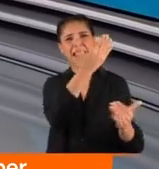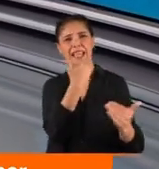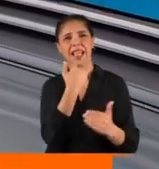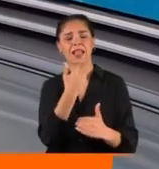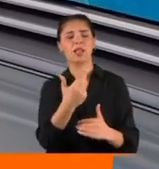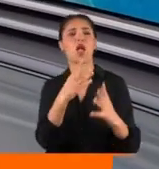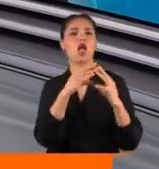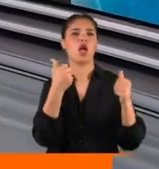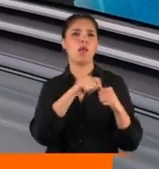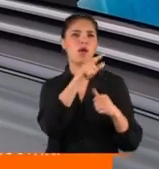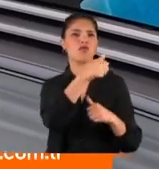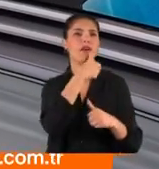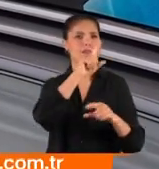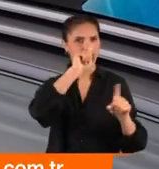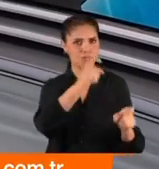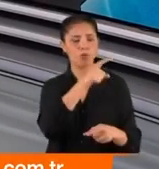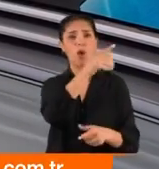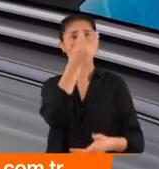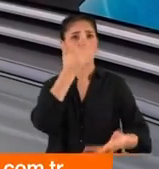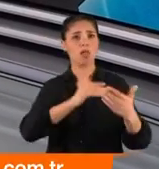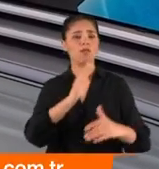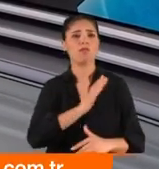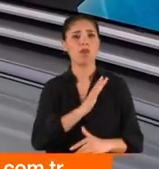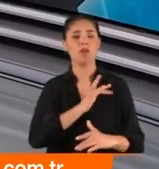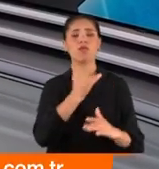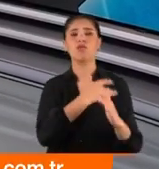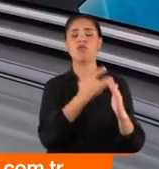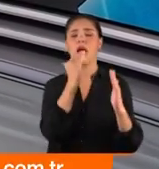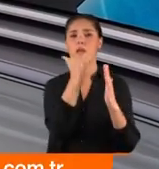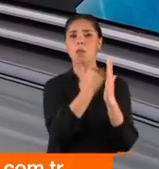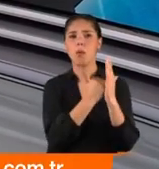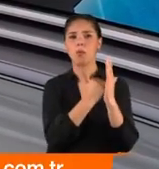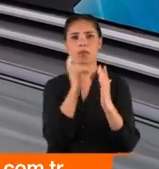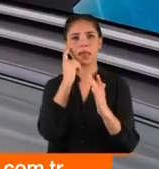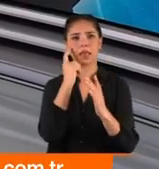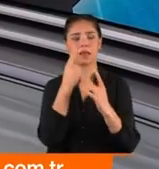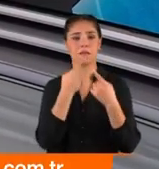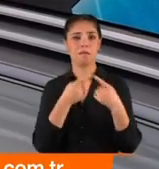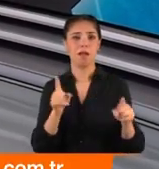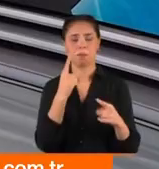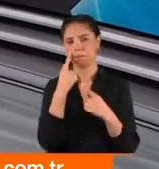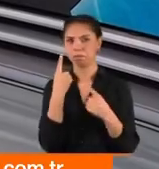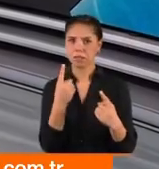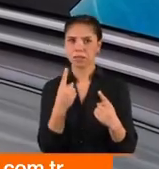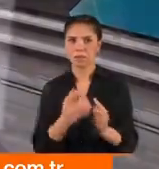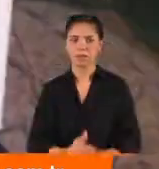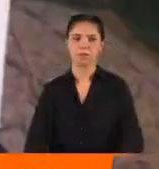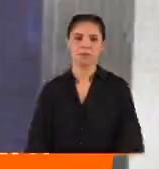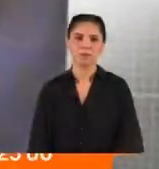eş bulundu ama onun da anlatacakları vardı. Canlı yayındaki iddiaları şaşırttı.